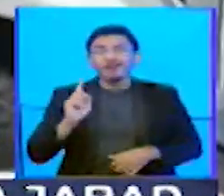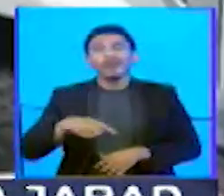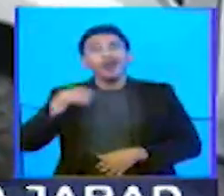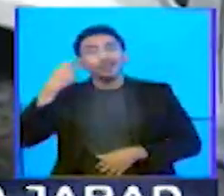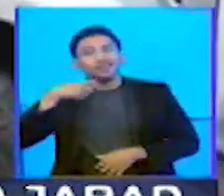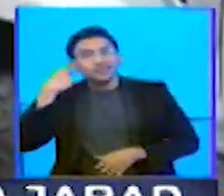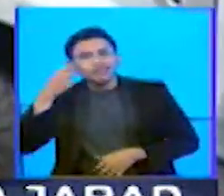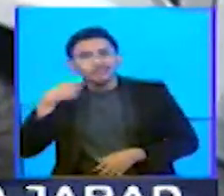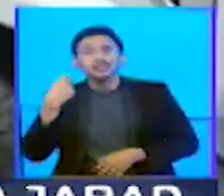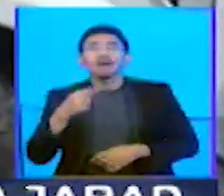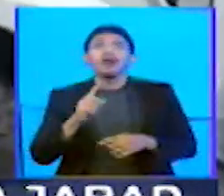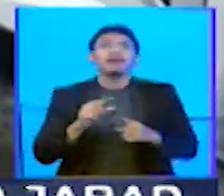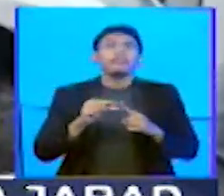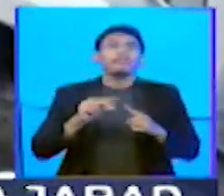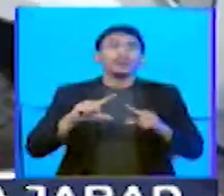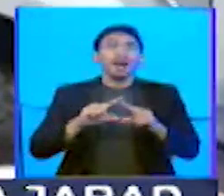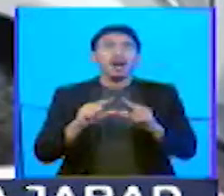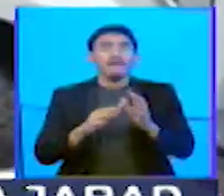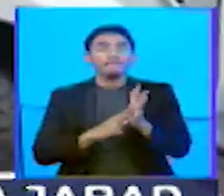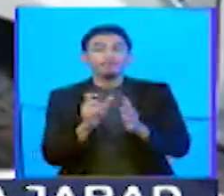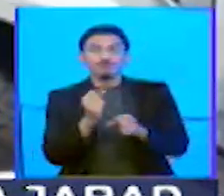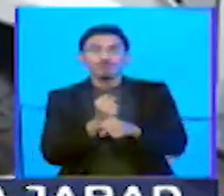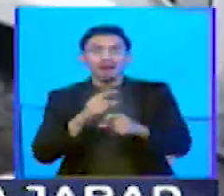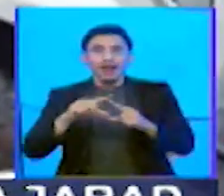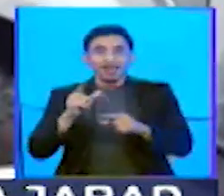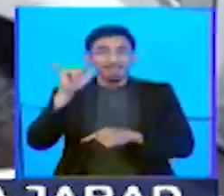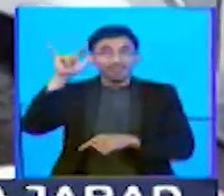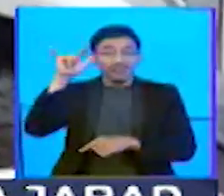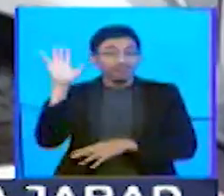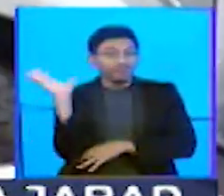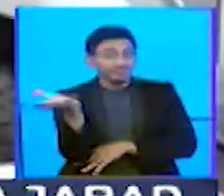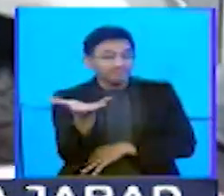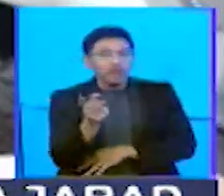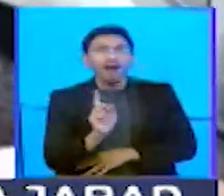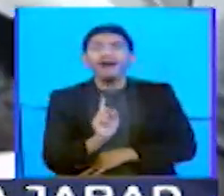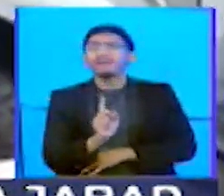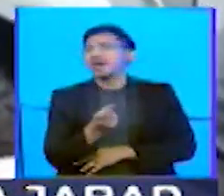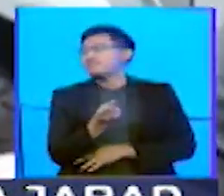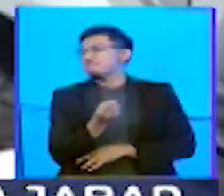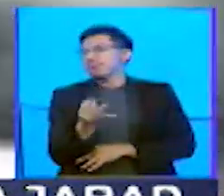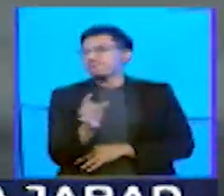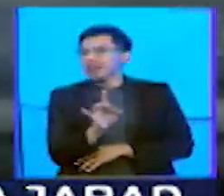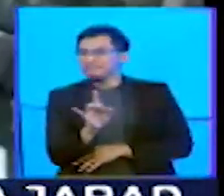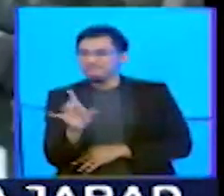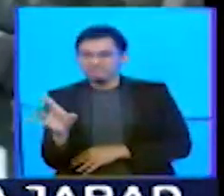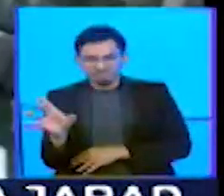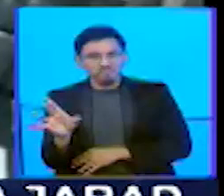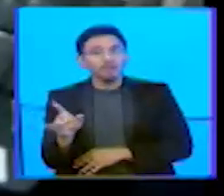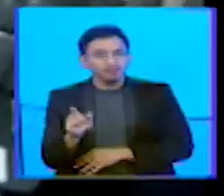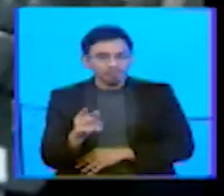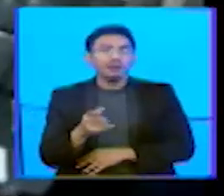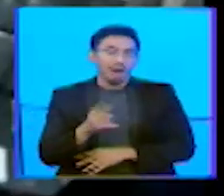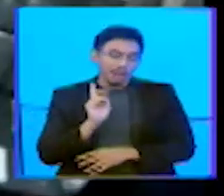promo Griya terus kemudian Hai ada beberapa hal kabar Pak lain untuk sementara kita akan mendapatkan